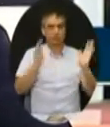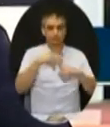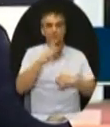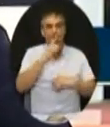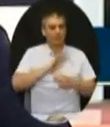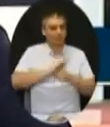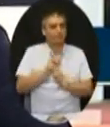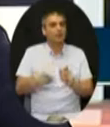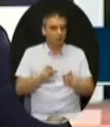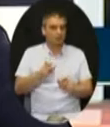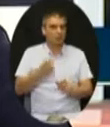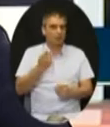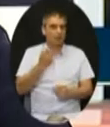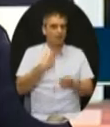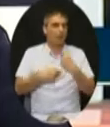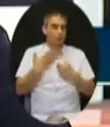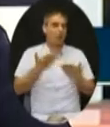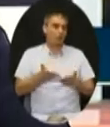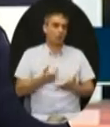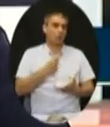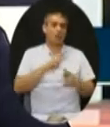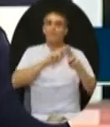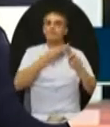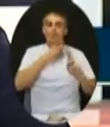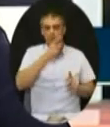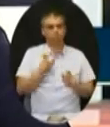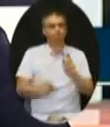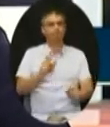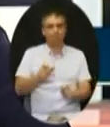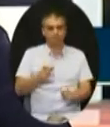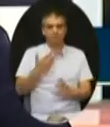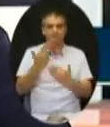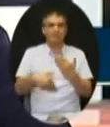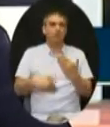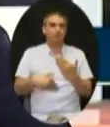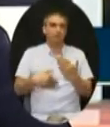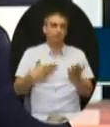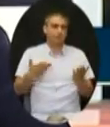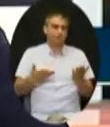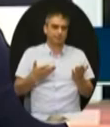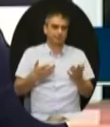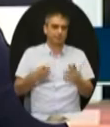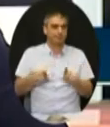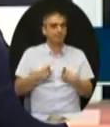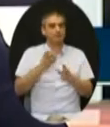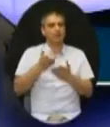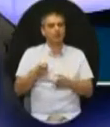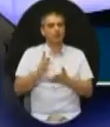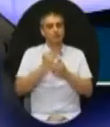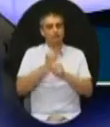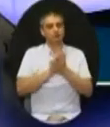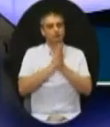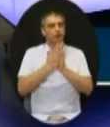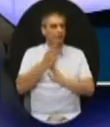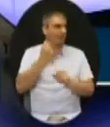הסנקציות הכלכליות כן עזרו, הסנקציות הכלכליות הבינלאומיות בסופו של דבר הובילו לאיזשהו, עזרו לשינוי לקרות.